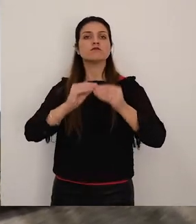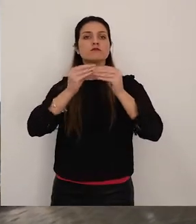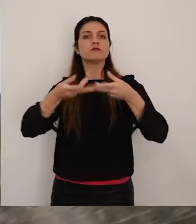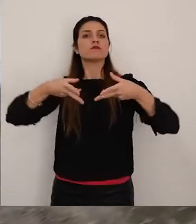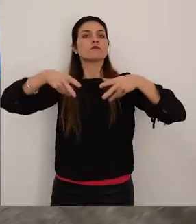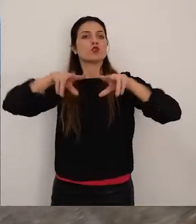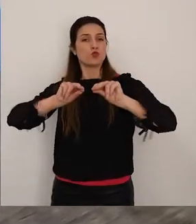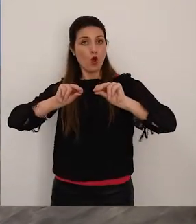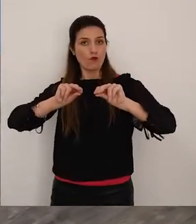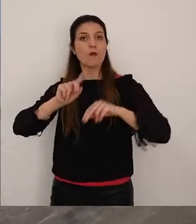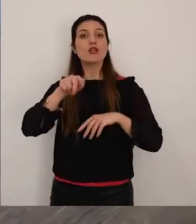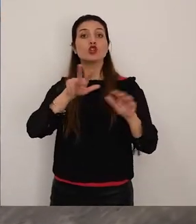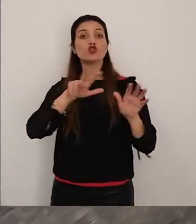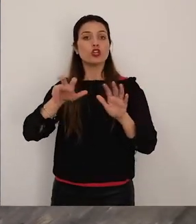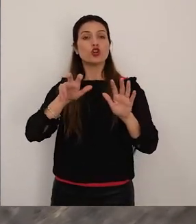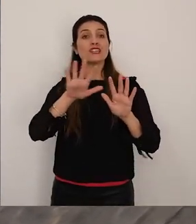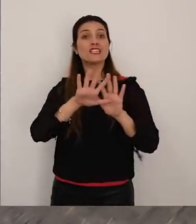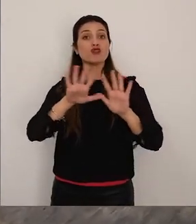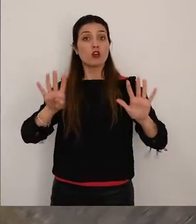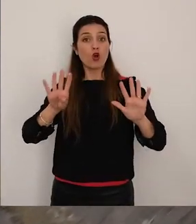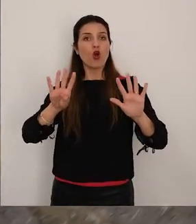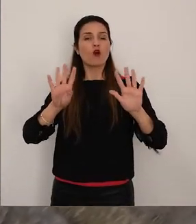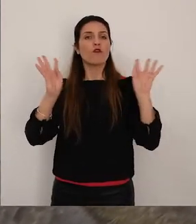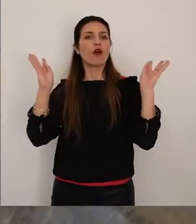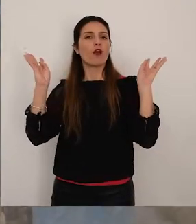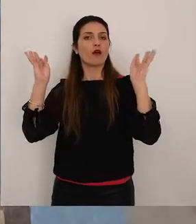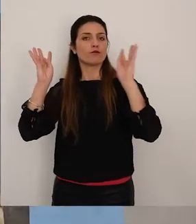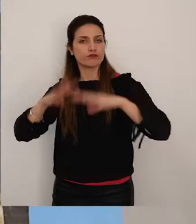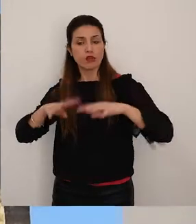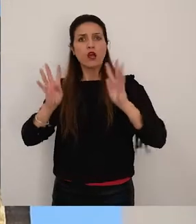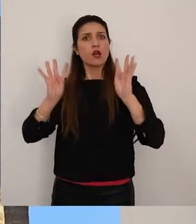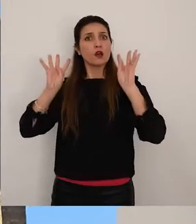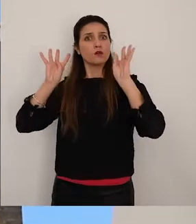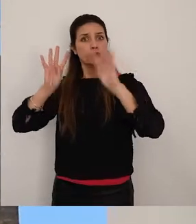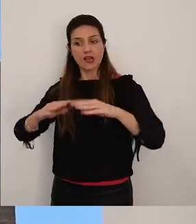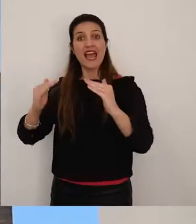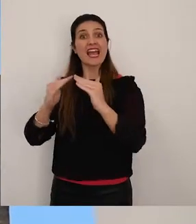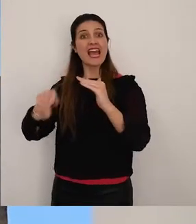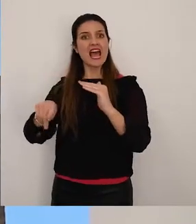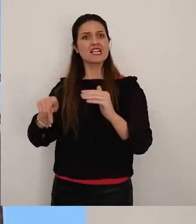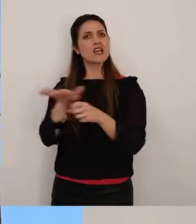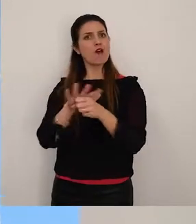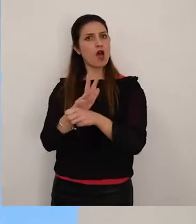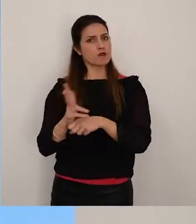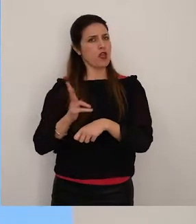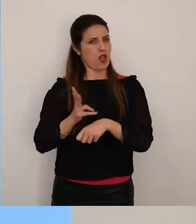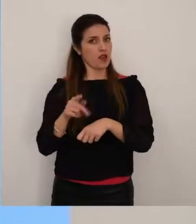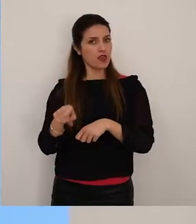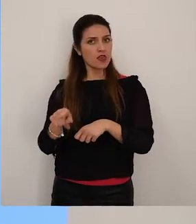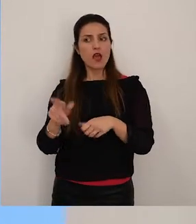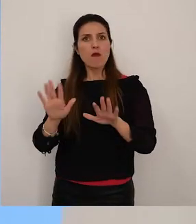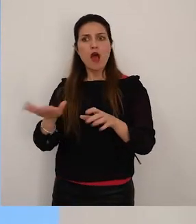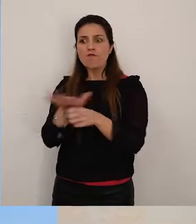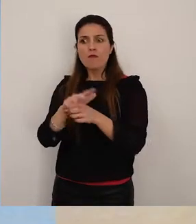16 ottobre 1819 su una casa adiacente di una famiglia modesta, la quale ne uscì incolume. Da quel momento